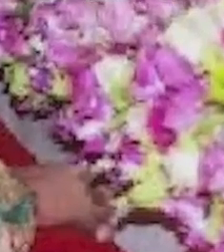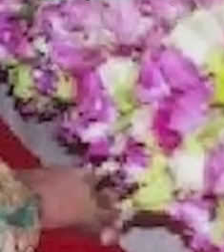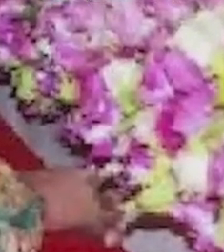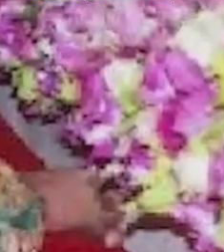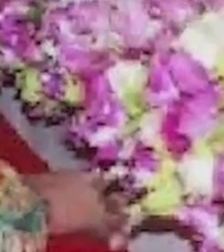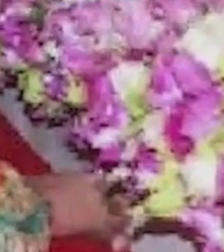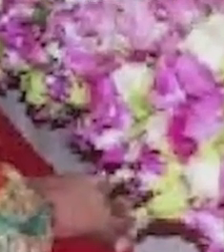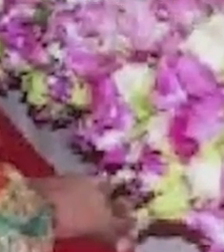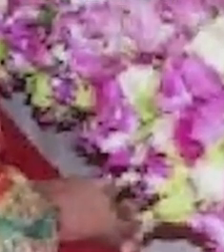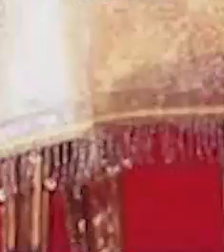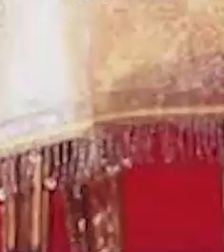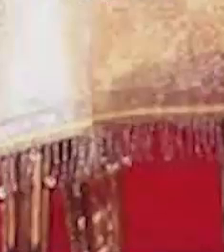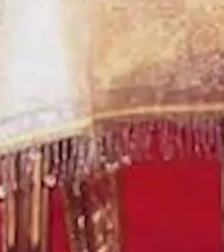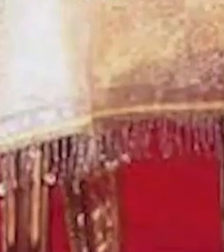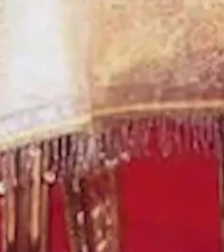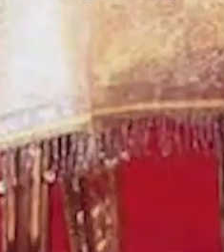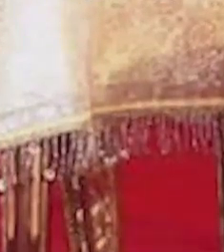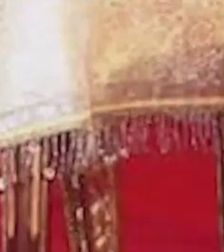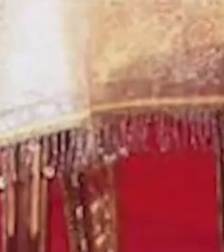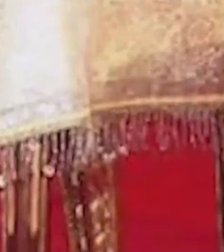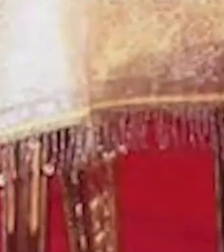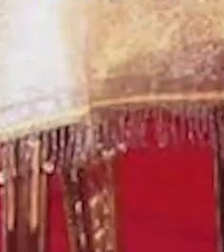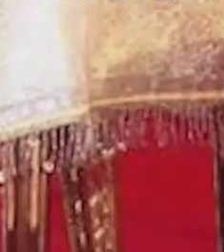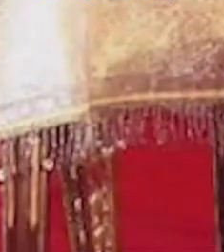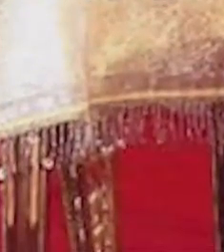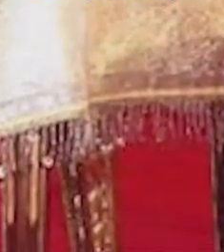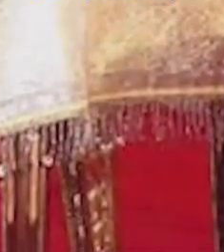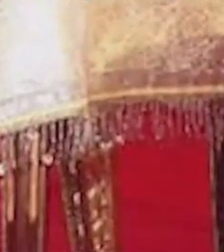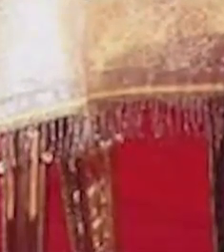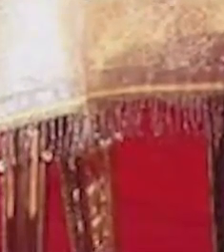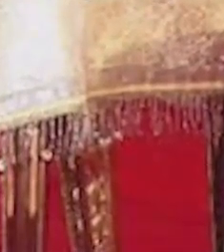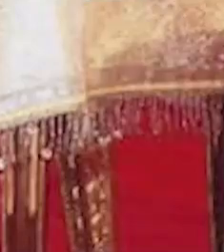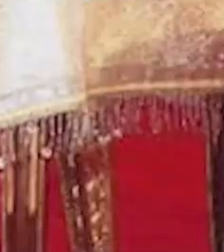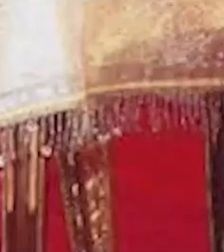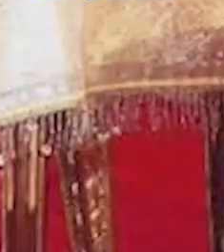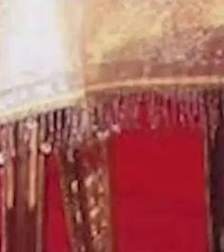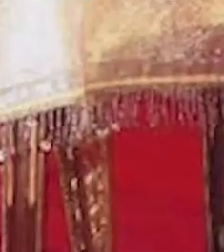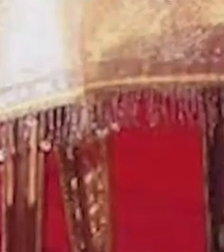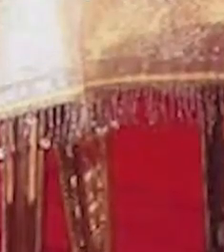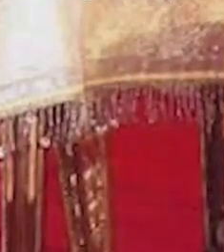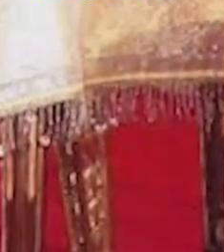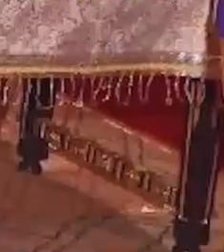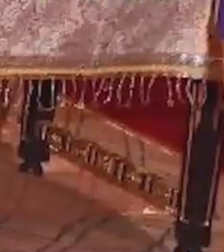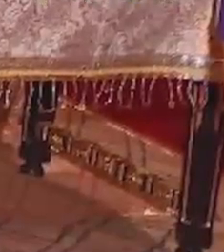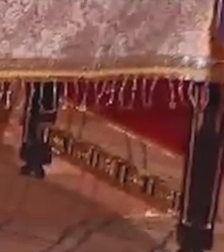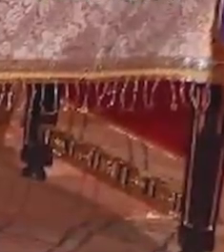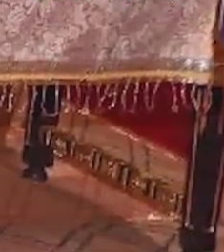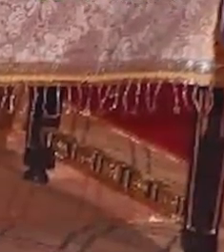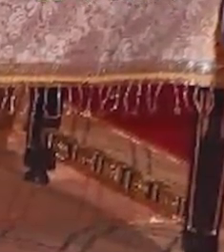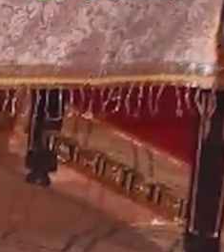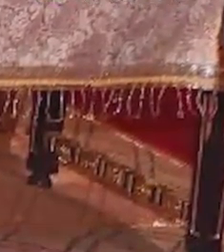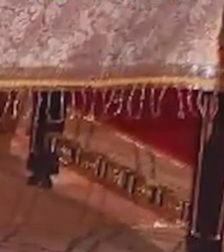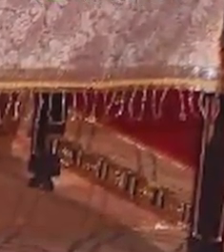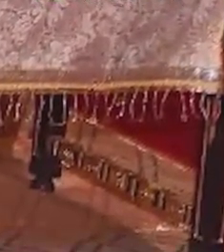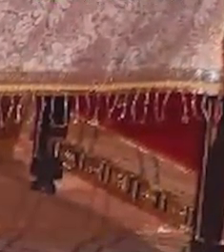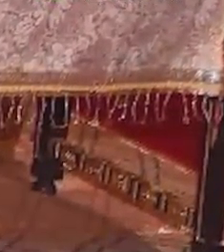ไทยและประเทศไทยครับที่สมเด็จพระนางเจ้าสิริกิติ์พระบรมราชินีนาถพระบรมราชชนนีพันปีหลวงพระบาทสมเด็จพระเจ้า